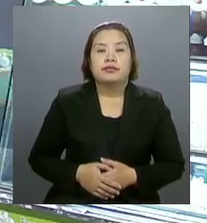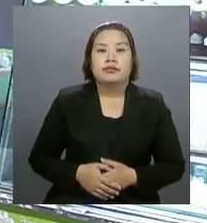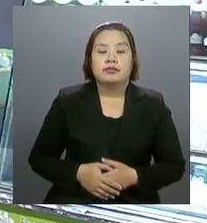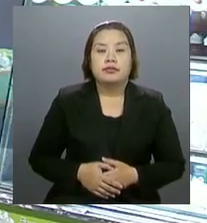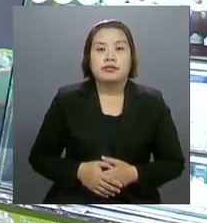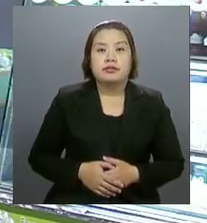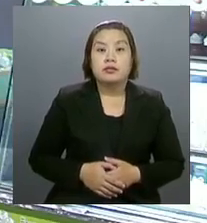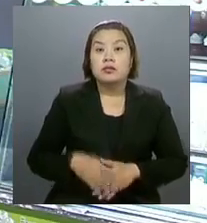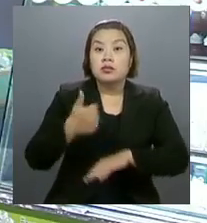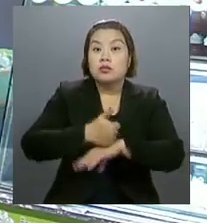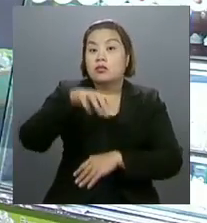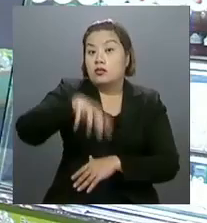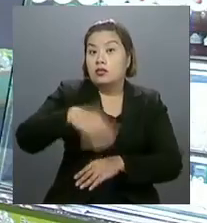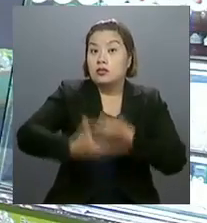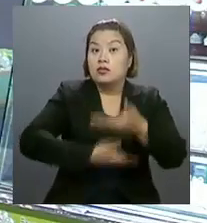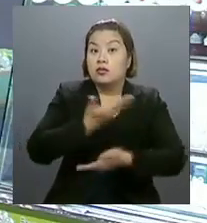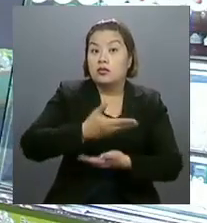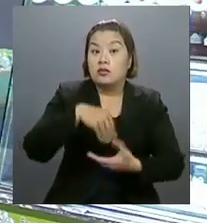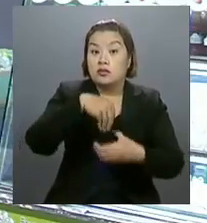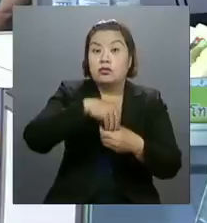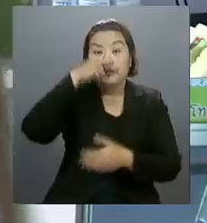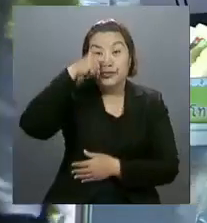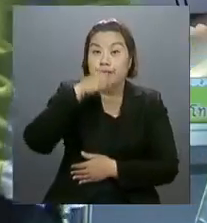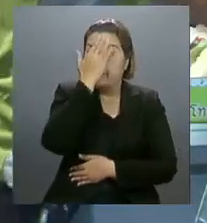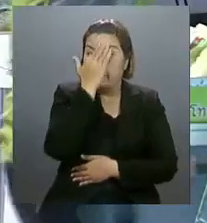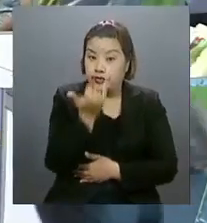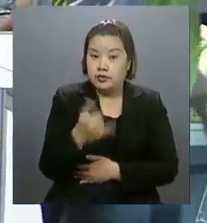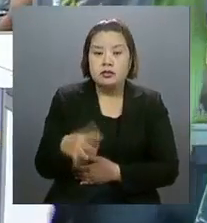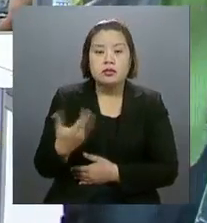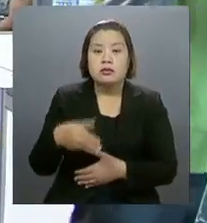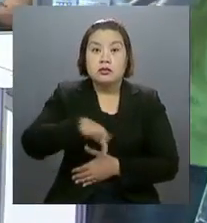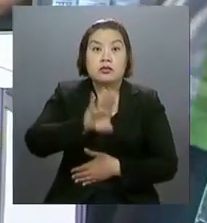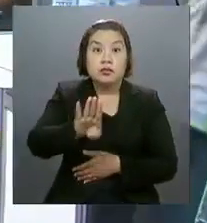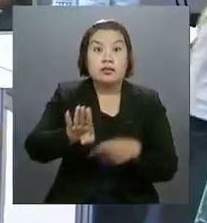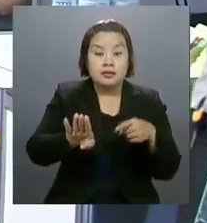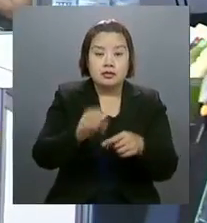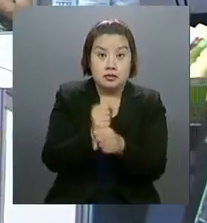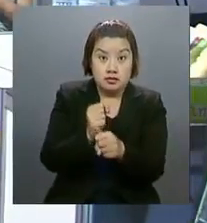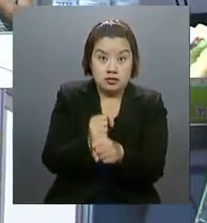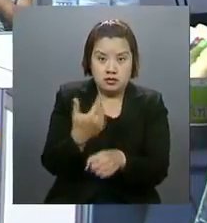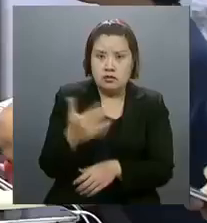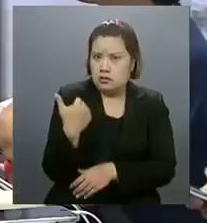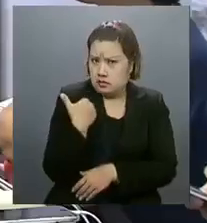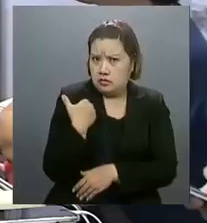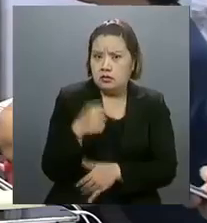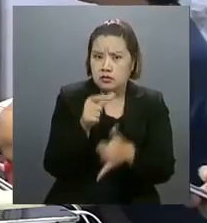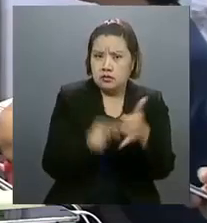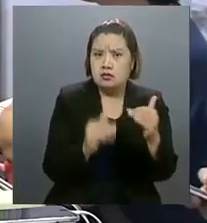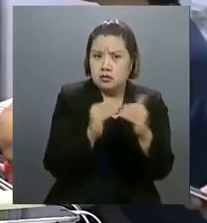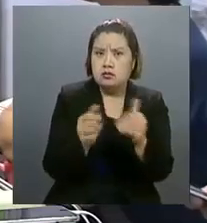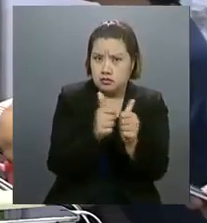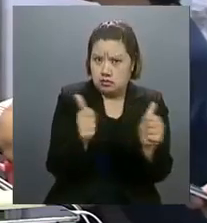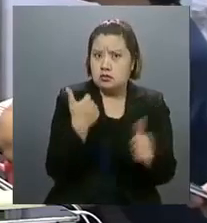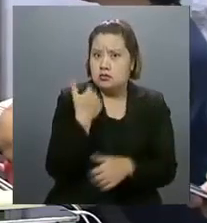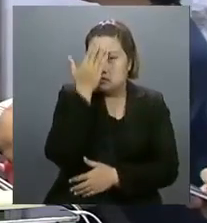อธิบดีกรมพัฒนาธุรกิจการค้ายังกล่าวด้วยว่านิติบุคคลที่ประกอบธุรกิจด้วยความซื่อสัตย์มีธรรมาภิบาลจะได้เชิดชูด้วย